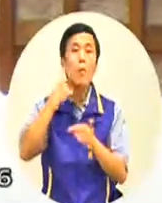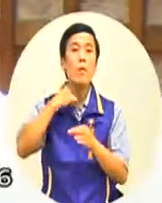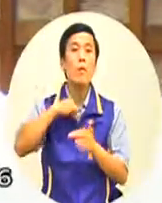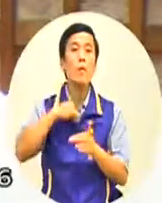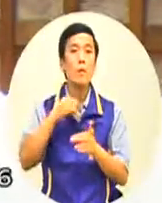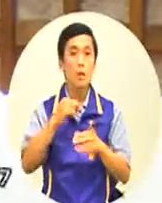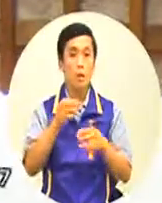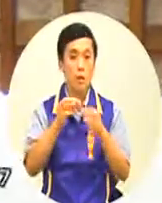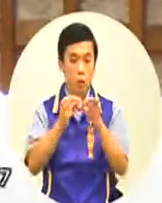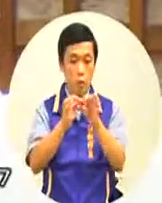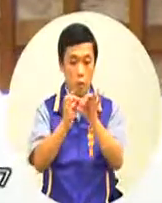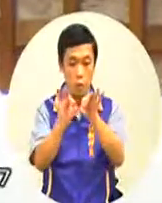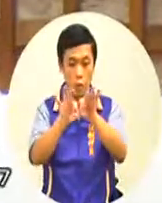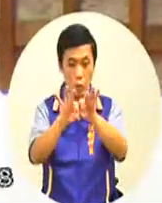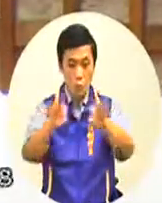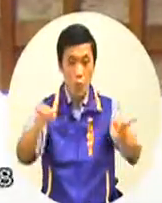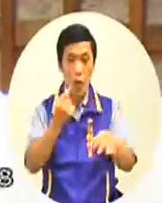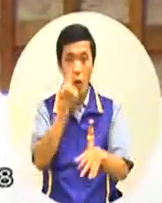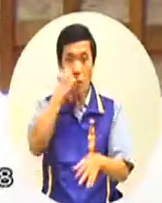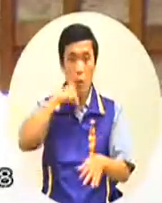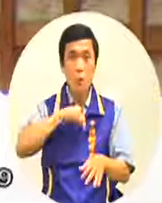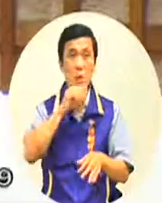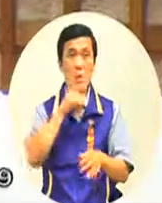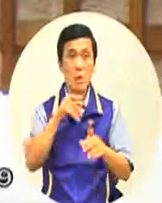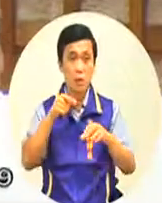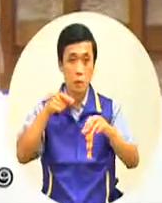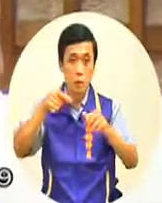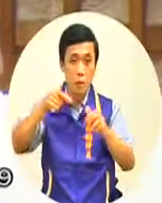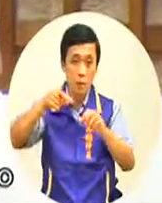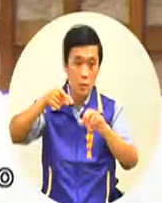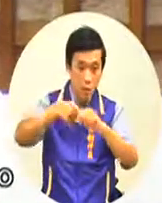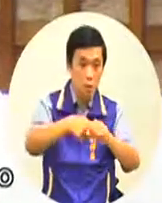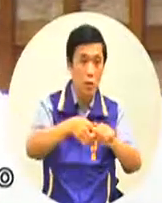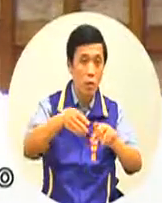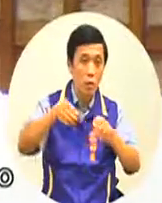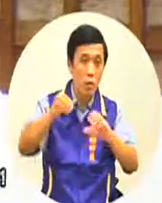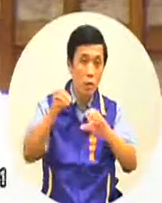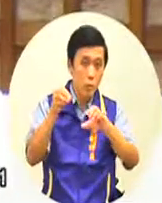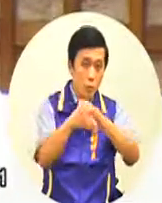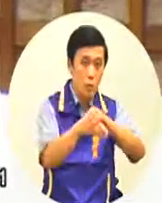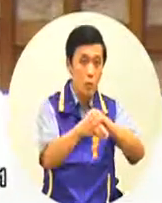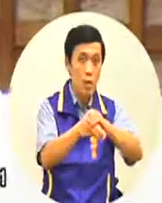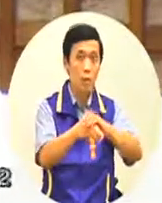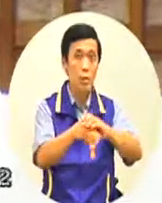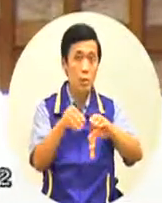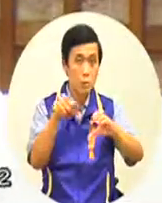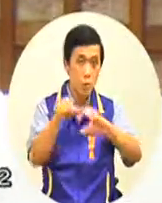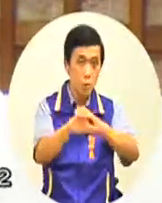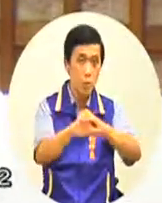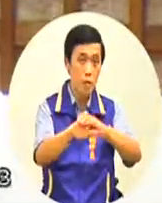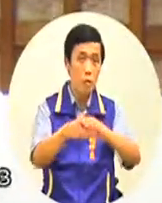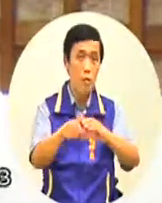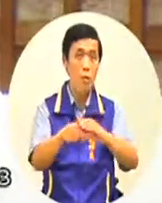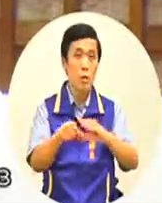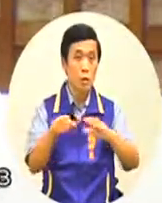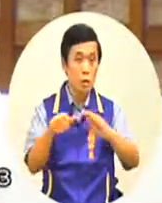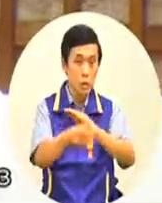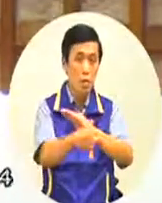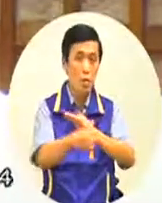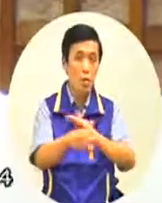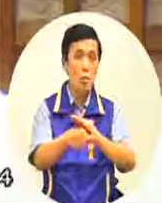极度侵入性的医疗行为，医疗法嘛规定呢，侵入性的治